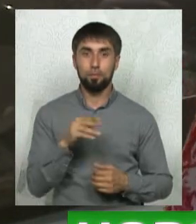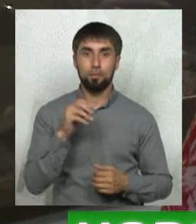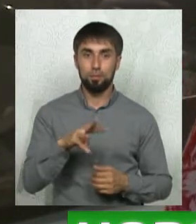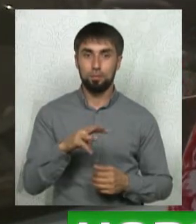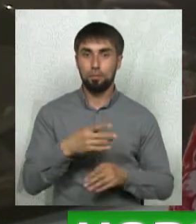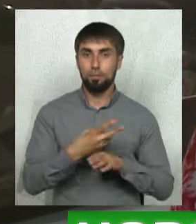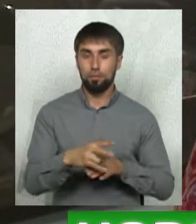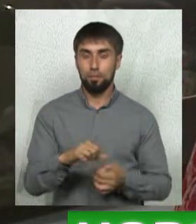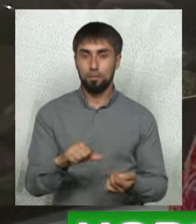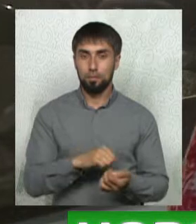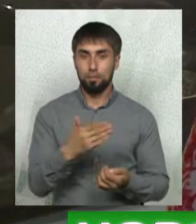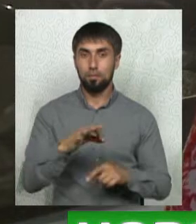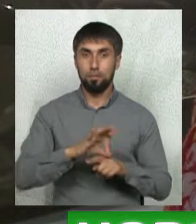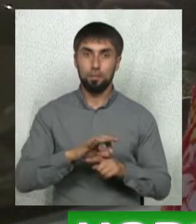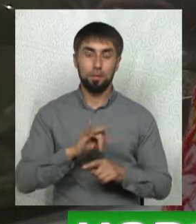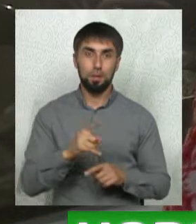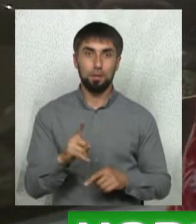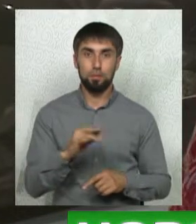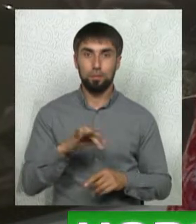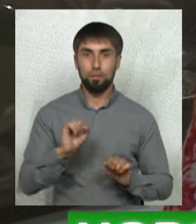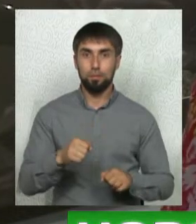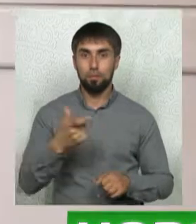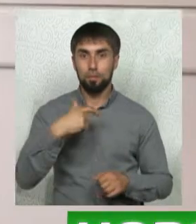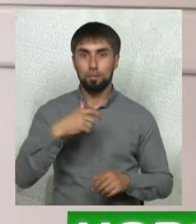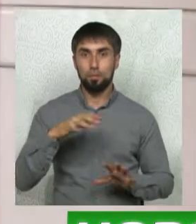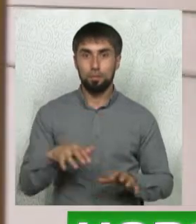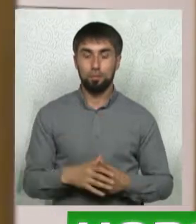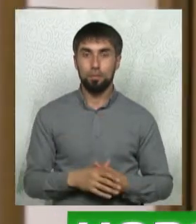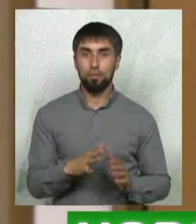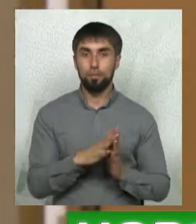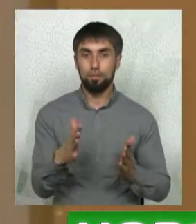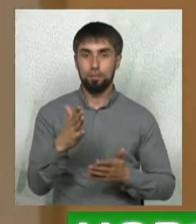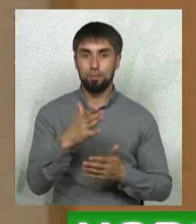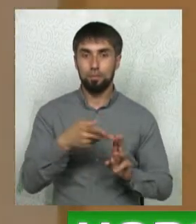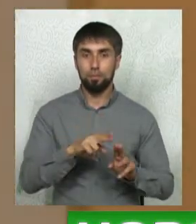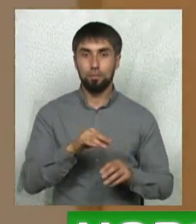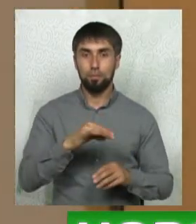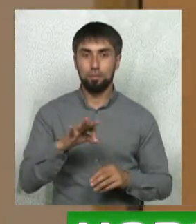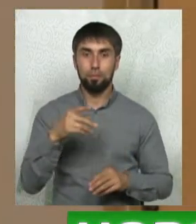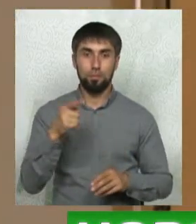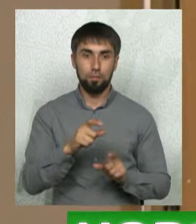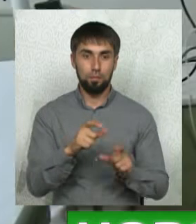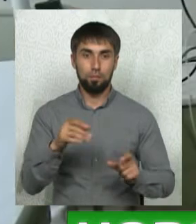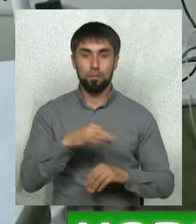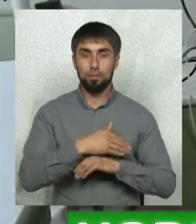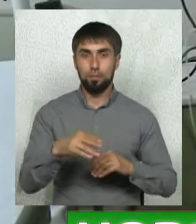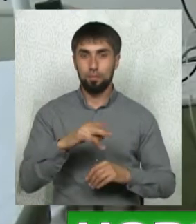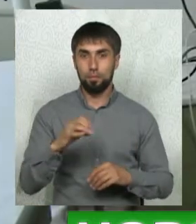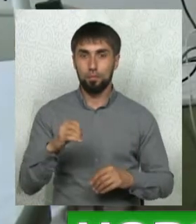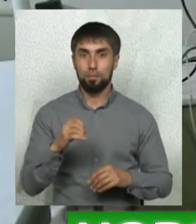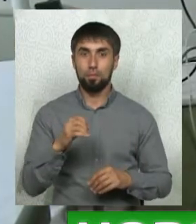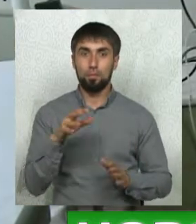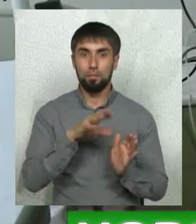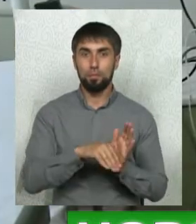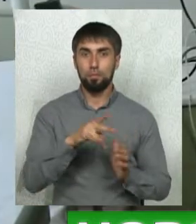вредна наркотическая болезнь и что они могут из себя представлять. Больше 1500 человек только по официальным данным числится